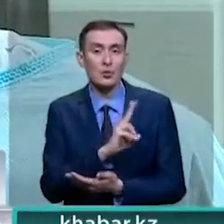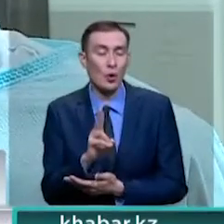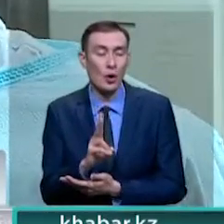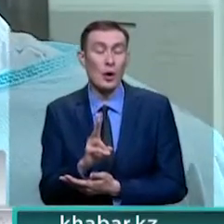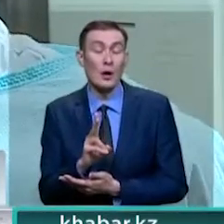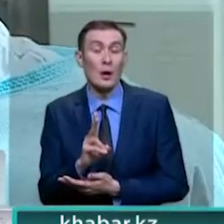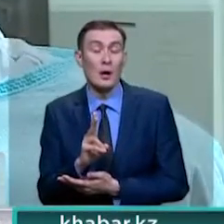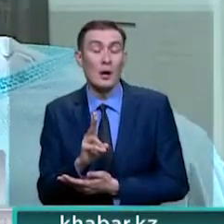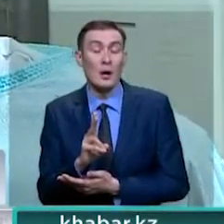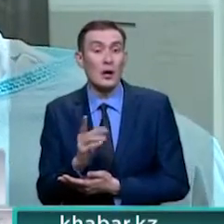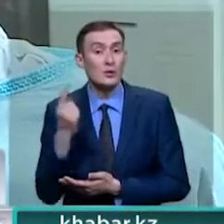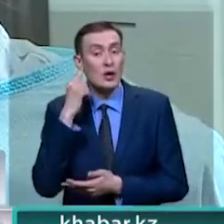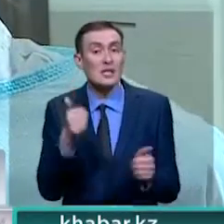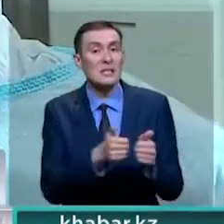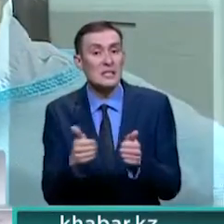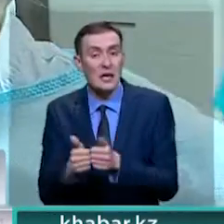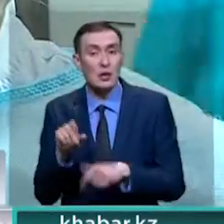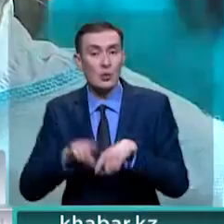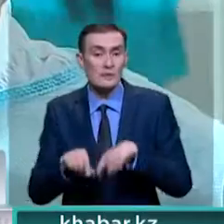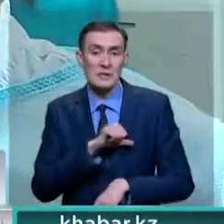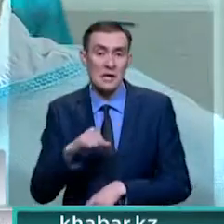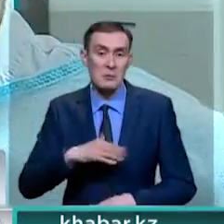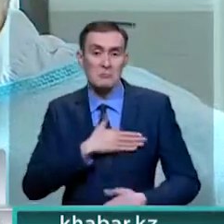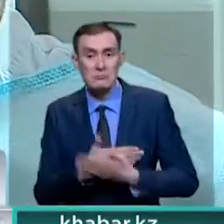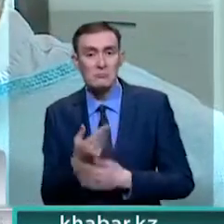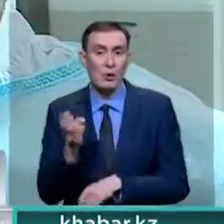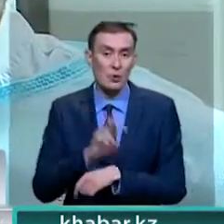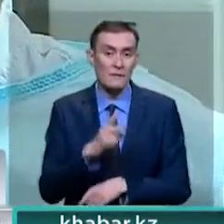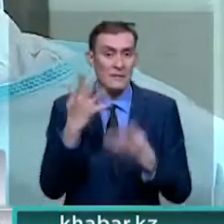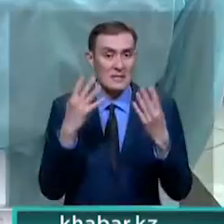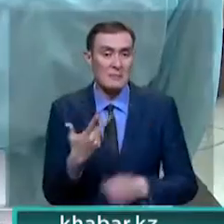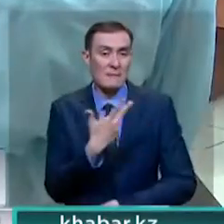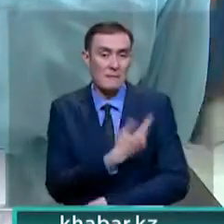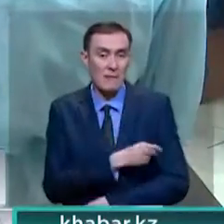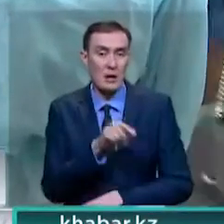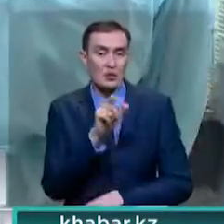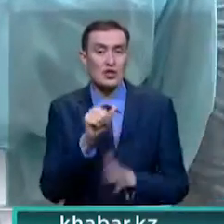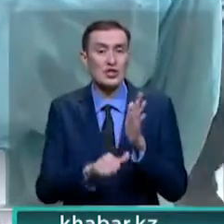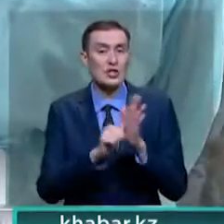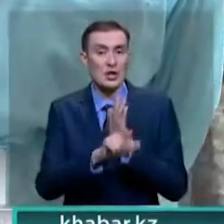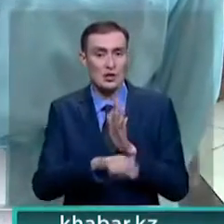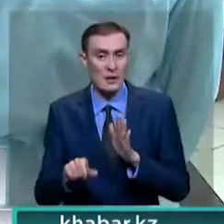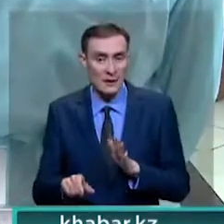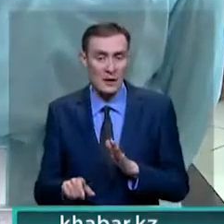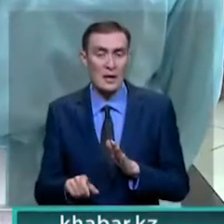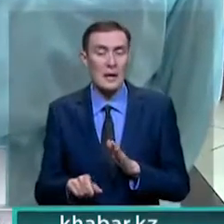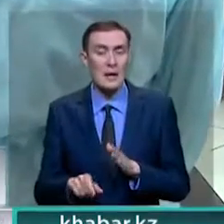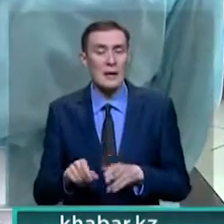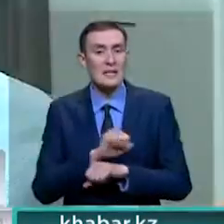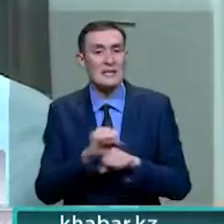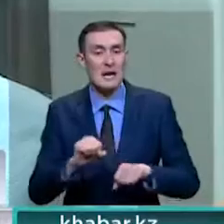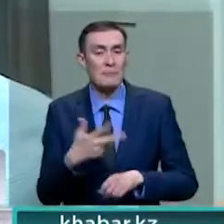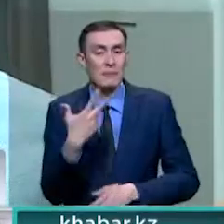слышит от соседей, от родственников, приходят к нам. В день я прививаю 60 человек. Нельзя прививаться